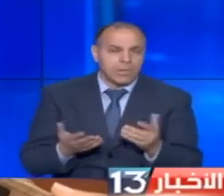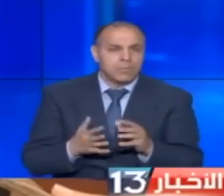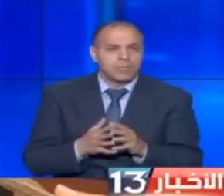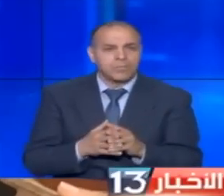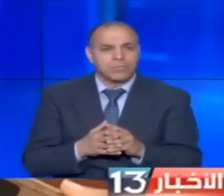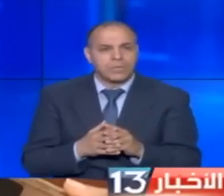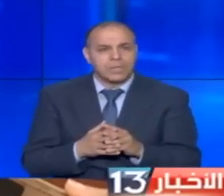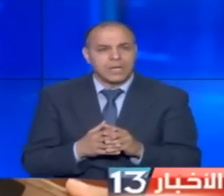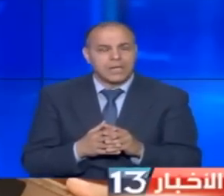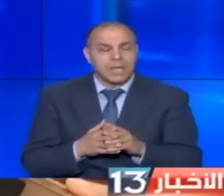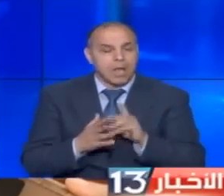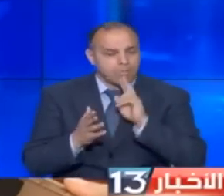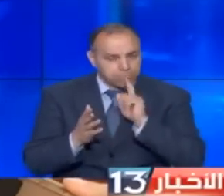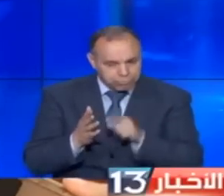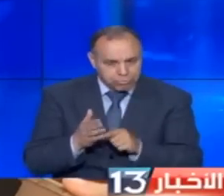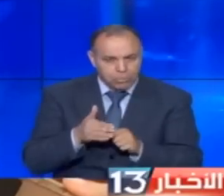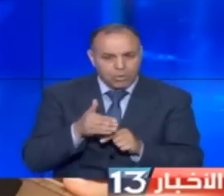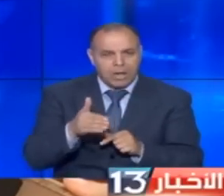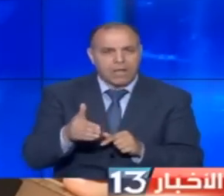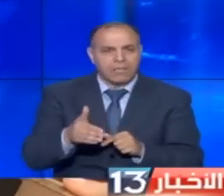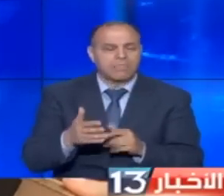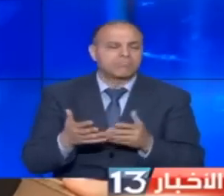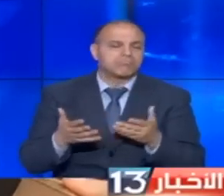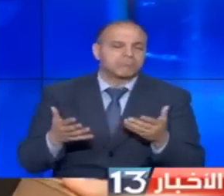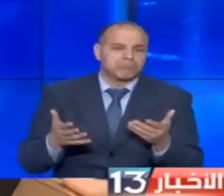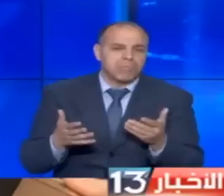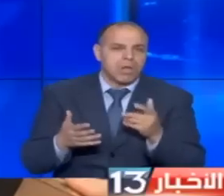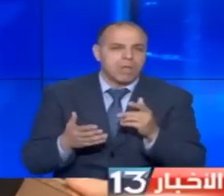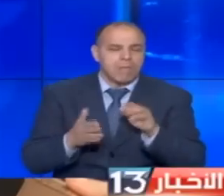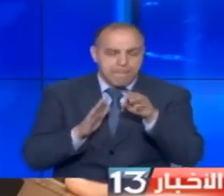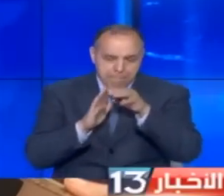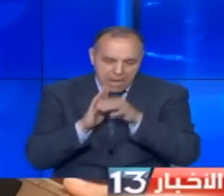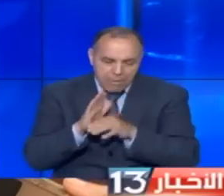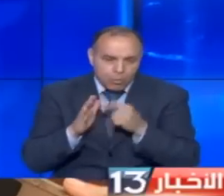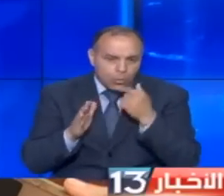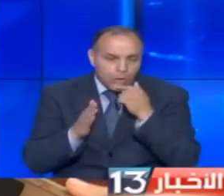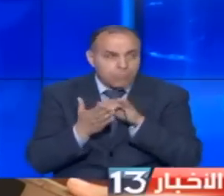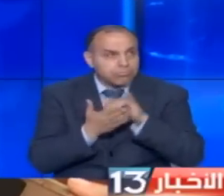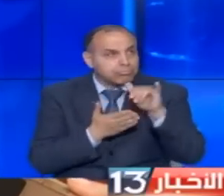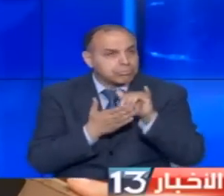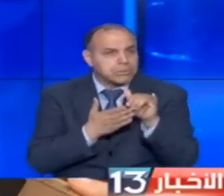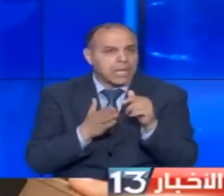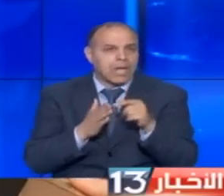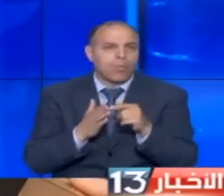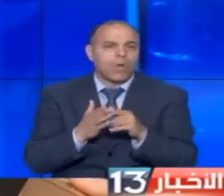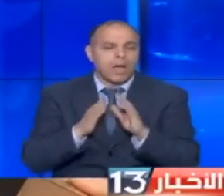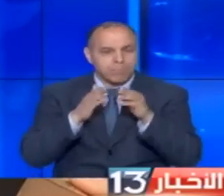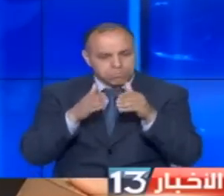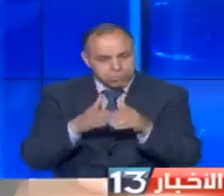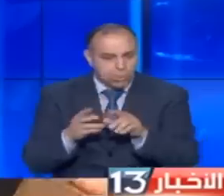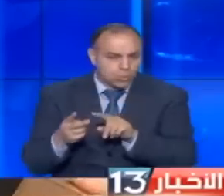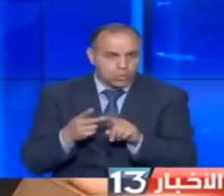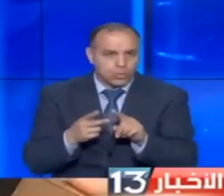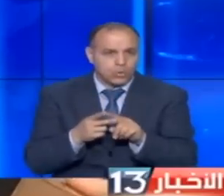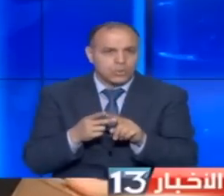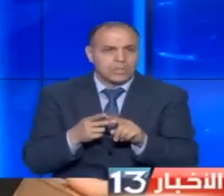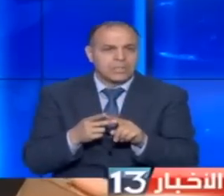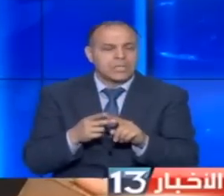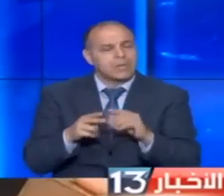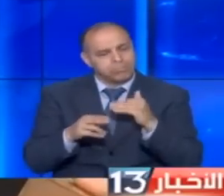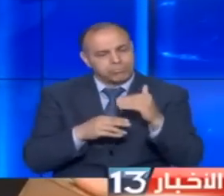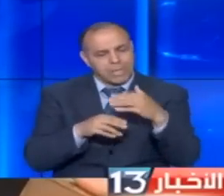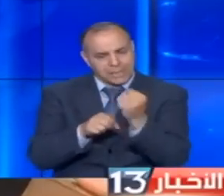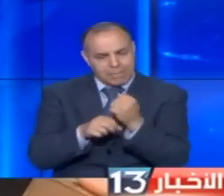ايضا حيز التنفيذ ويقع وخاصه دراسات الجدوى في هذه الخطوط الجويه والخطوط النقل البحري تتحقق